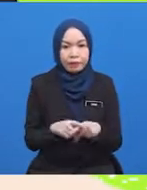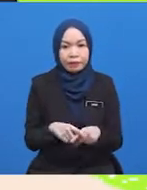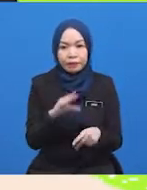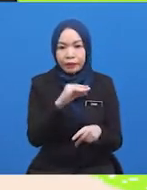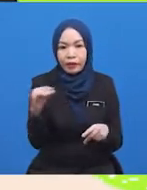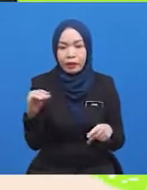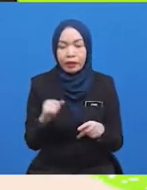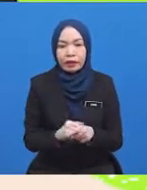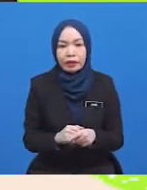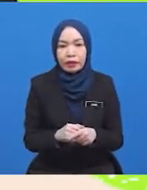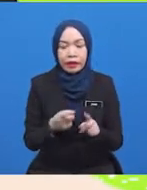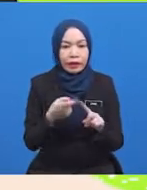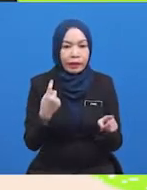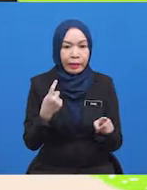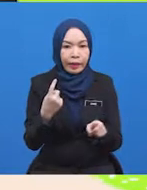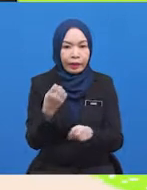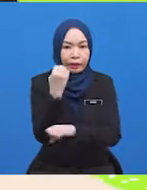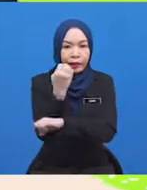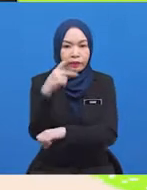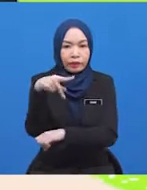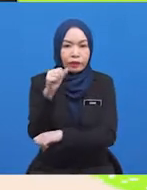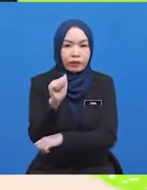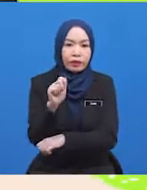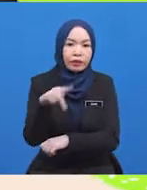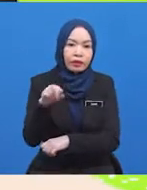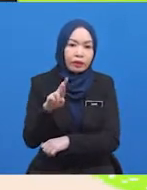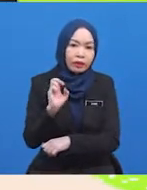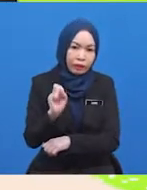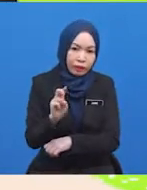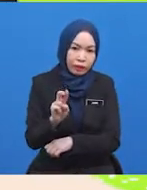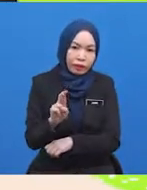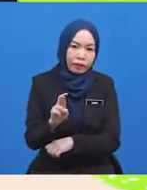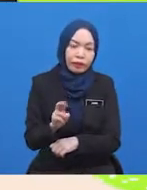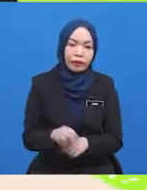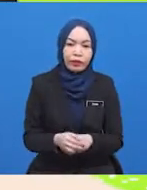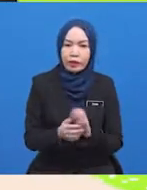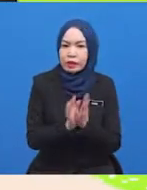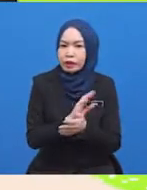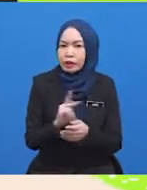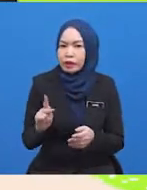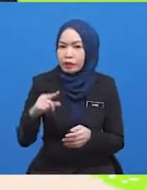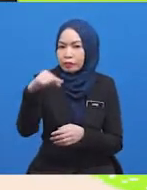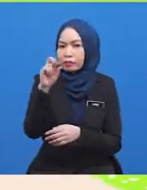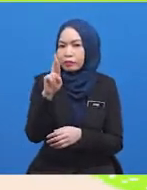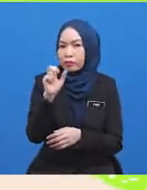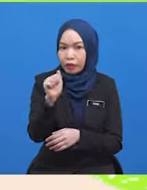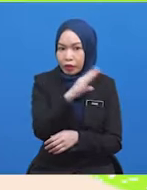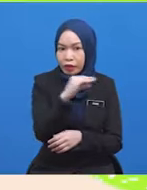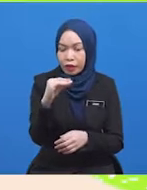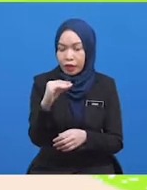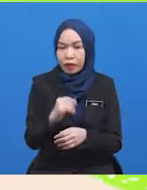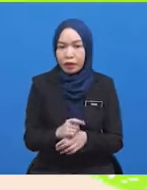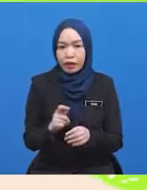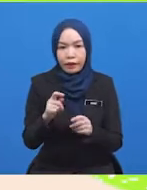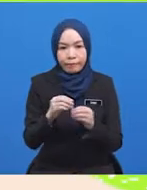Batu marmar menghasilkan bentuk muka bumi, tanah tinggi dan gua batu kapur. Batu